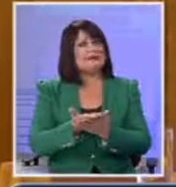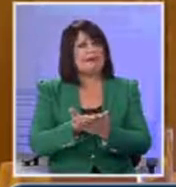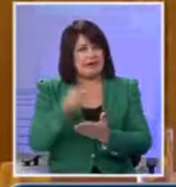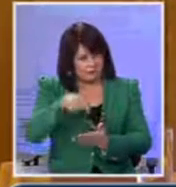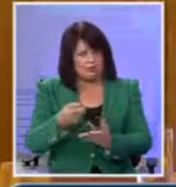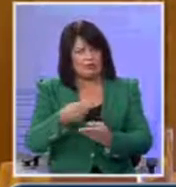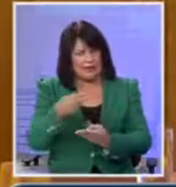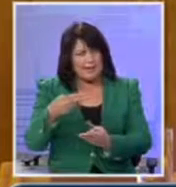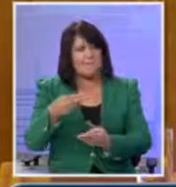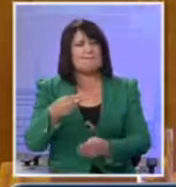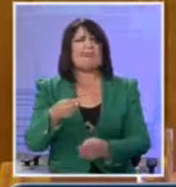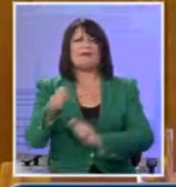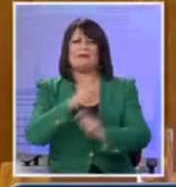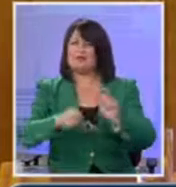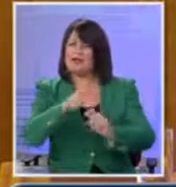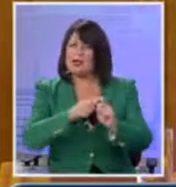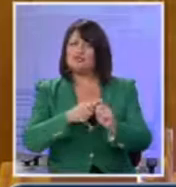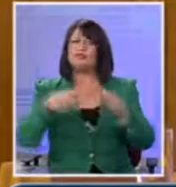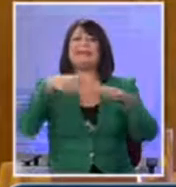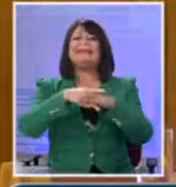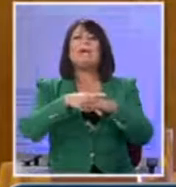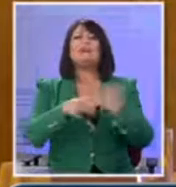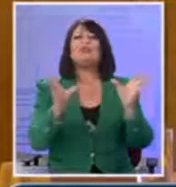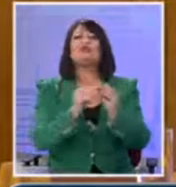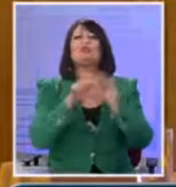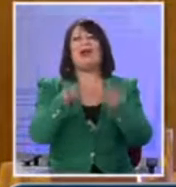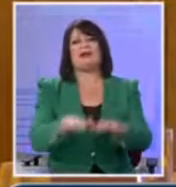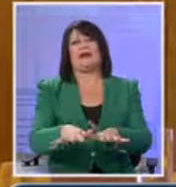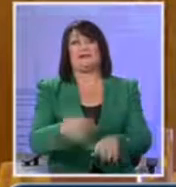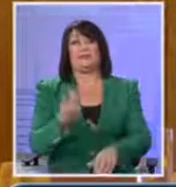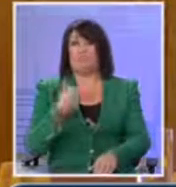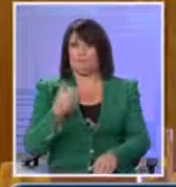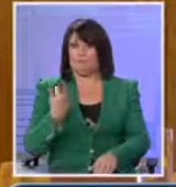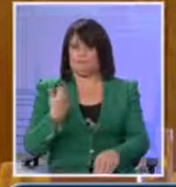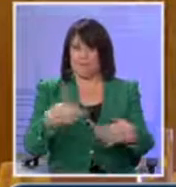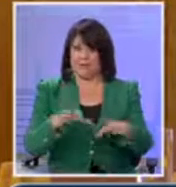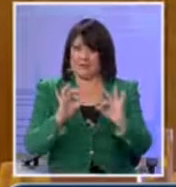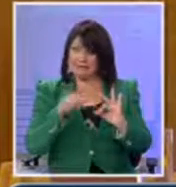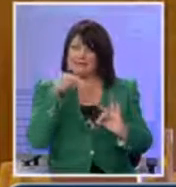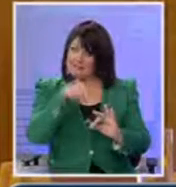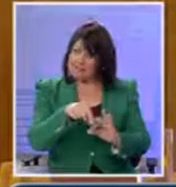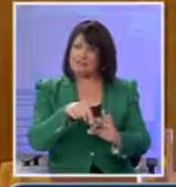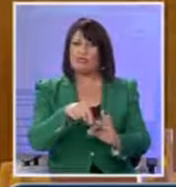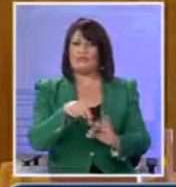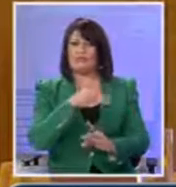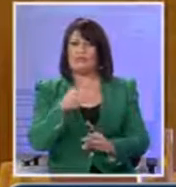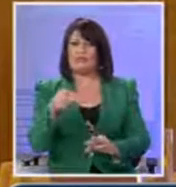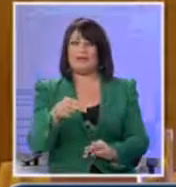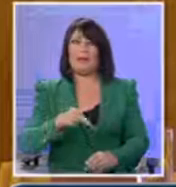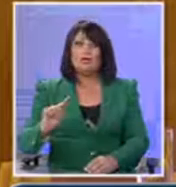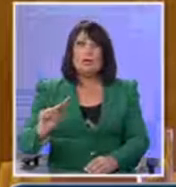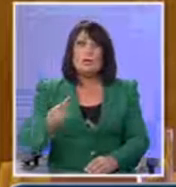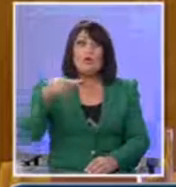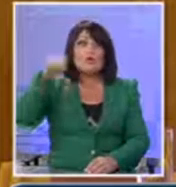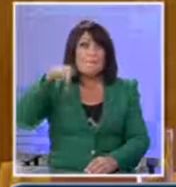την πρόταση για τη δημιουργία ενός ταμείου για την ανεργία. Εμείς ξεκινήσαμε προς αυτή την κατεύθυνση από την πρώτη μέρα που